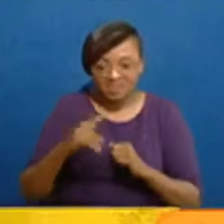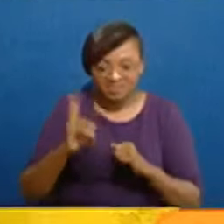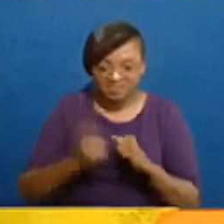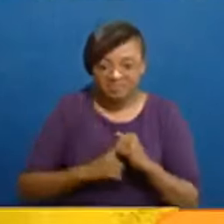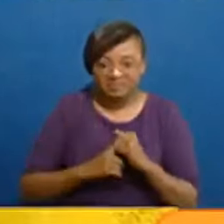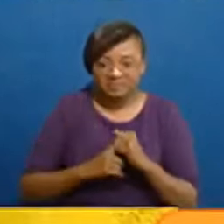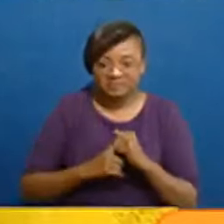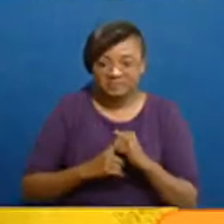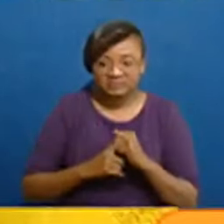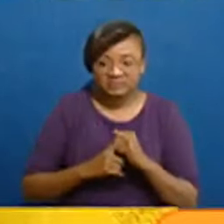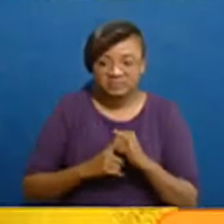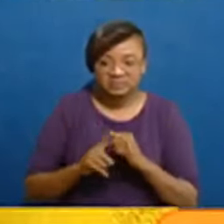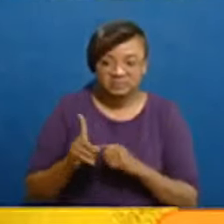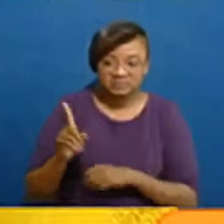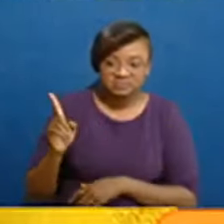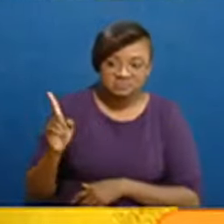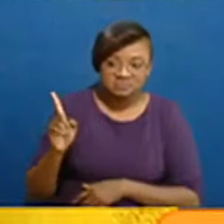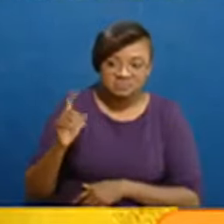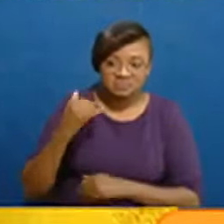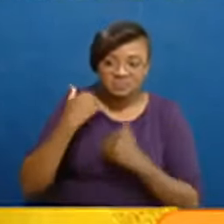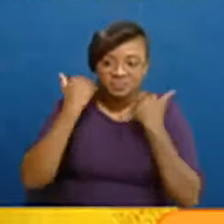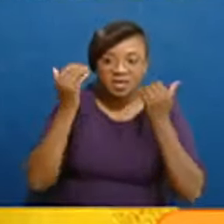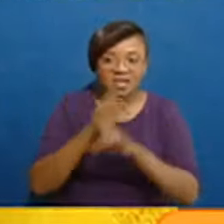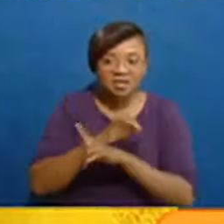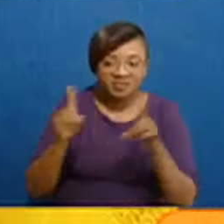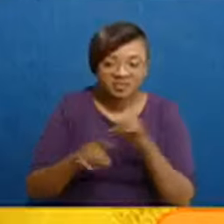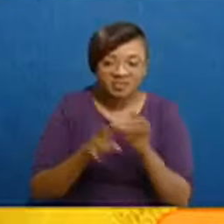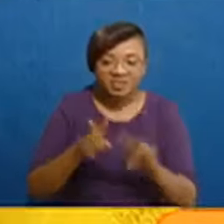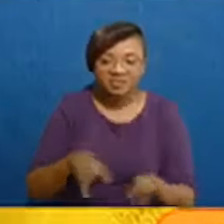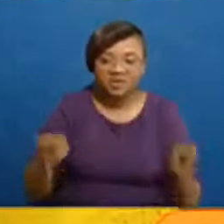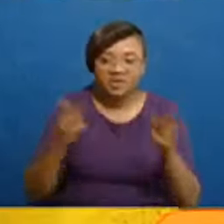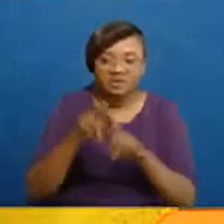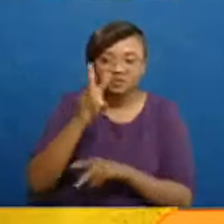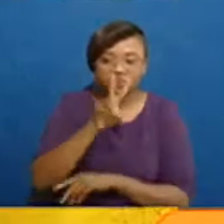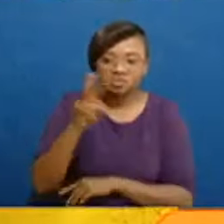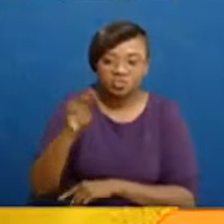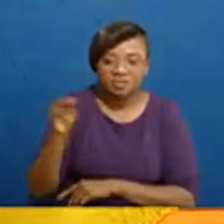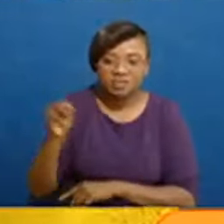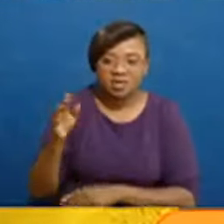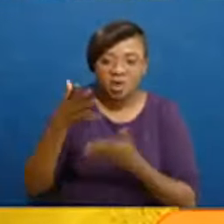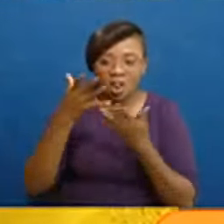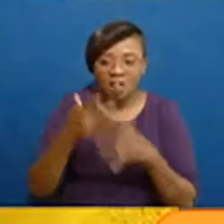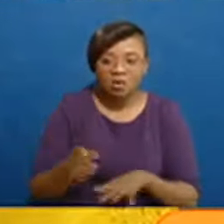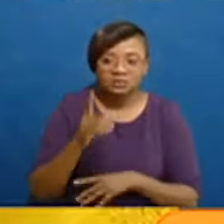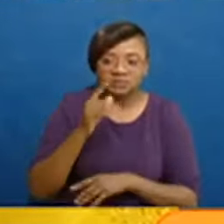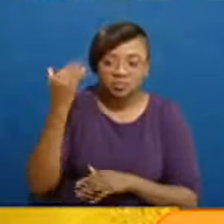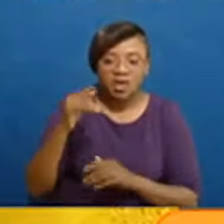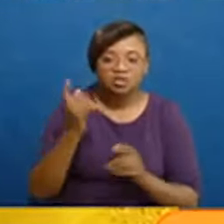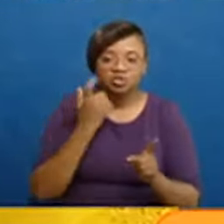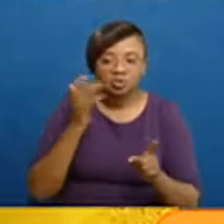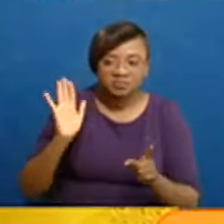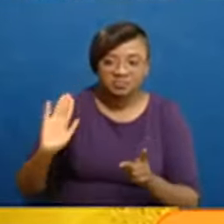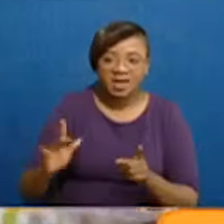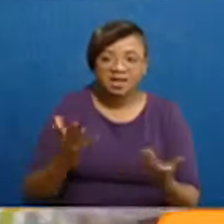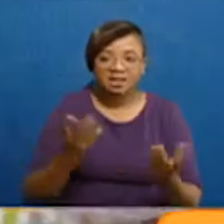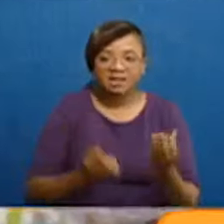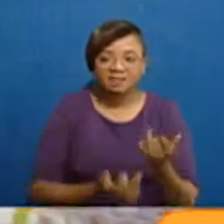inampa mawazo tele, kwani alipoteza zaidi ya shilingi milioni 2 baada ya maduka yake